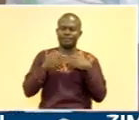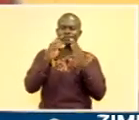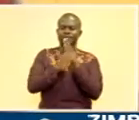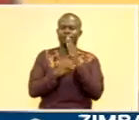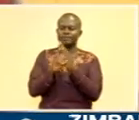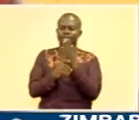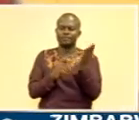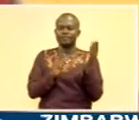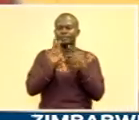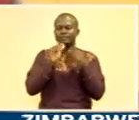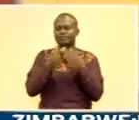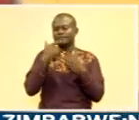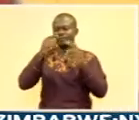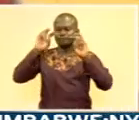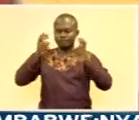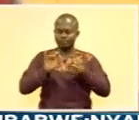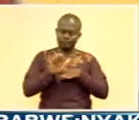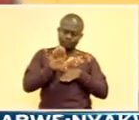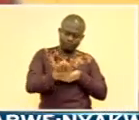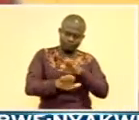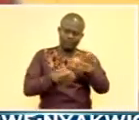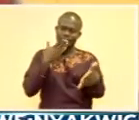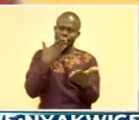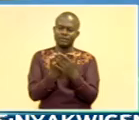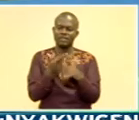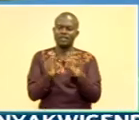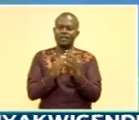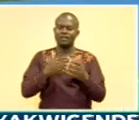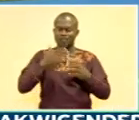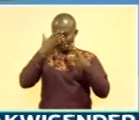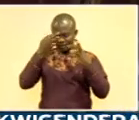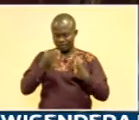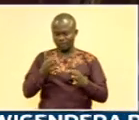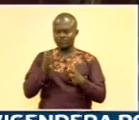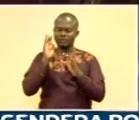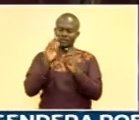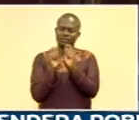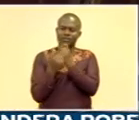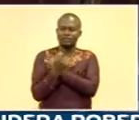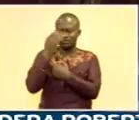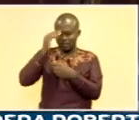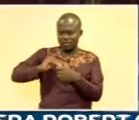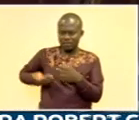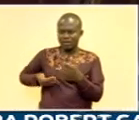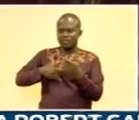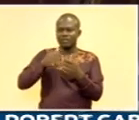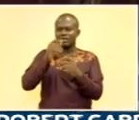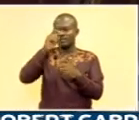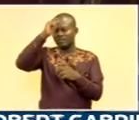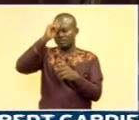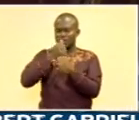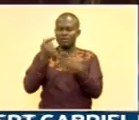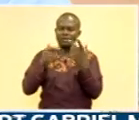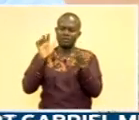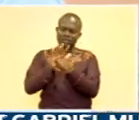uturere. Abaturage bavuga ko yari intambwe nziza kandi bakemeza ko bigiye kuzana impinduka, kuko abagore bafite impano yo gukora ibintu byinshi